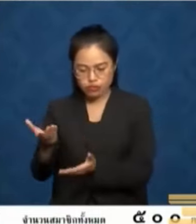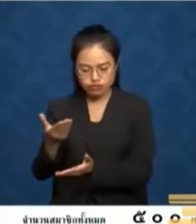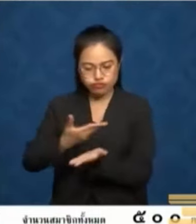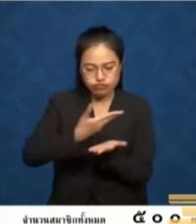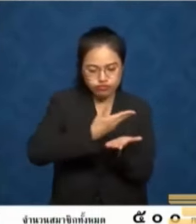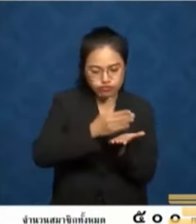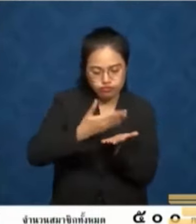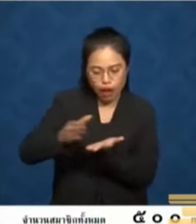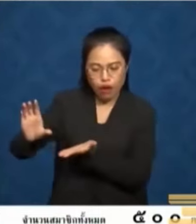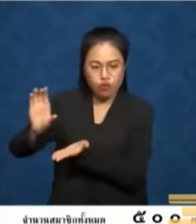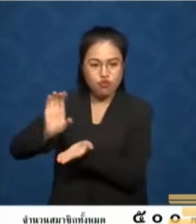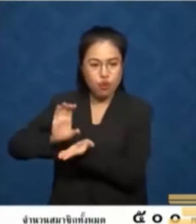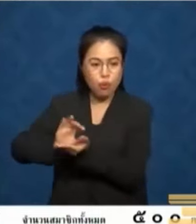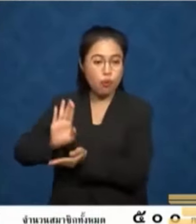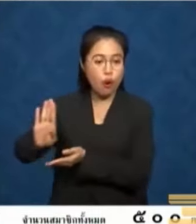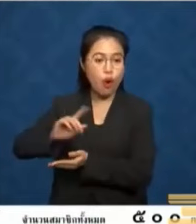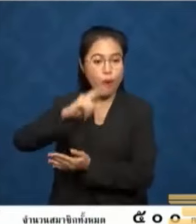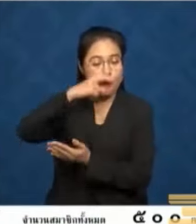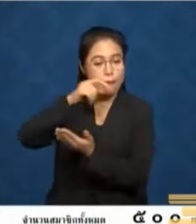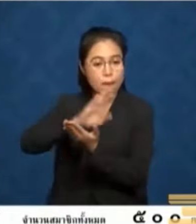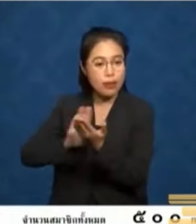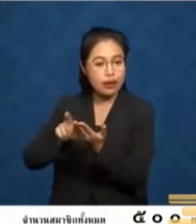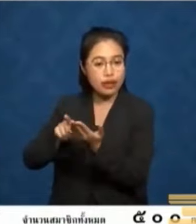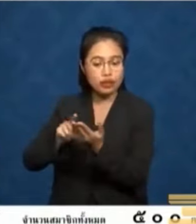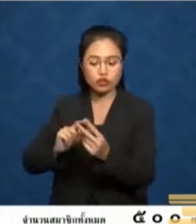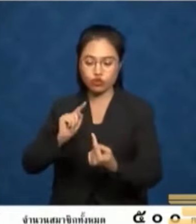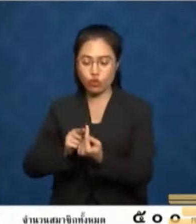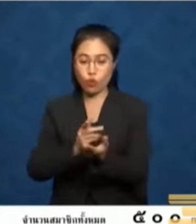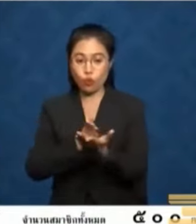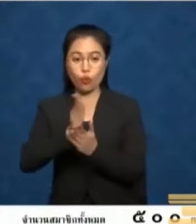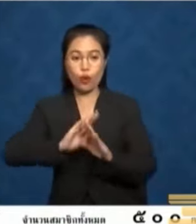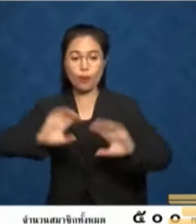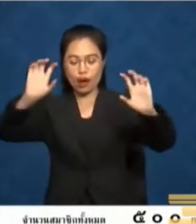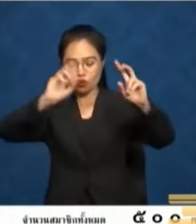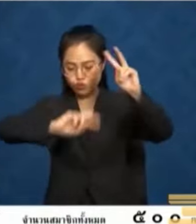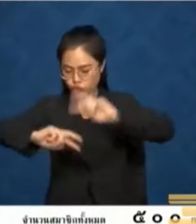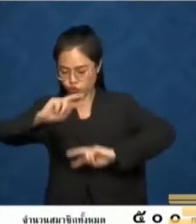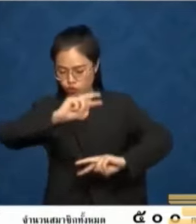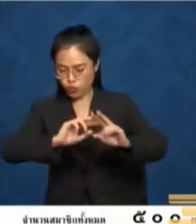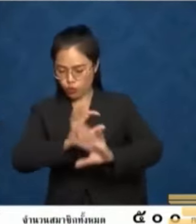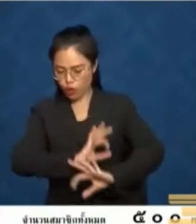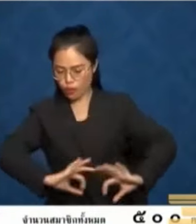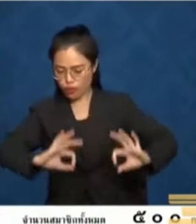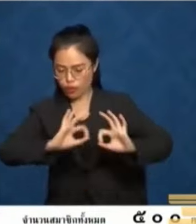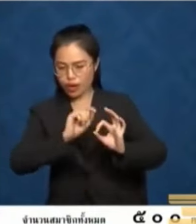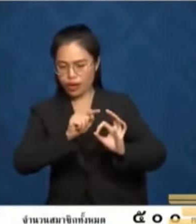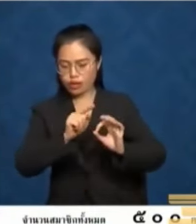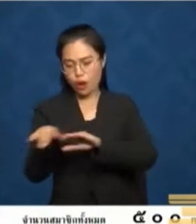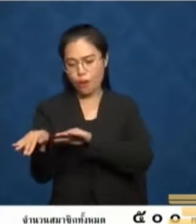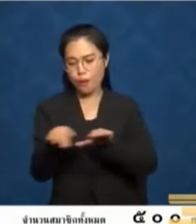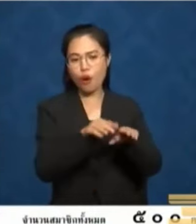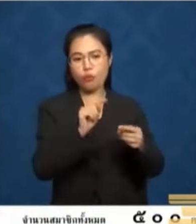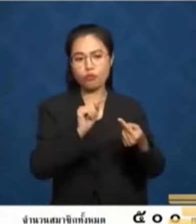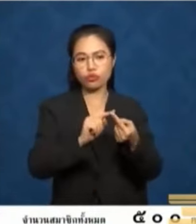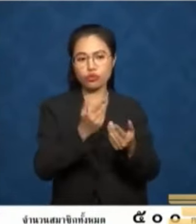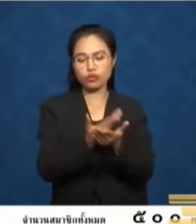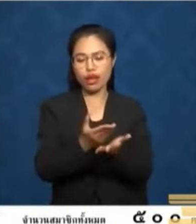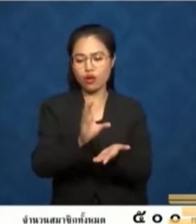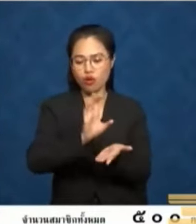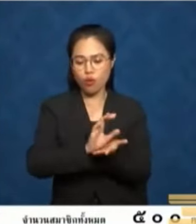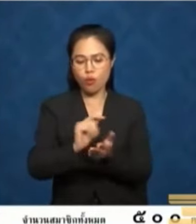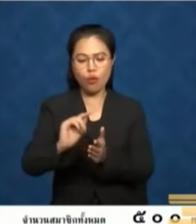ประเทศและเพื่อให้ฝ่ายบริหารได้ตรวจสอบถึงความจำเป็นความเหมาะสมและความพร้อมด้านงบประมาณก่อนที่จะเสนอ